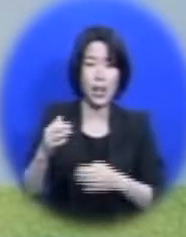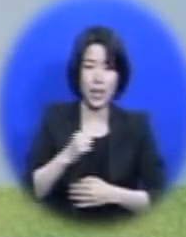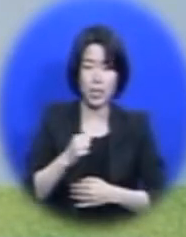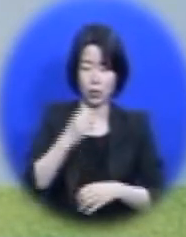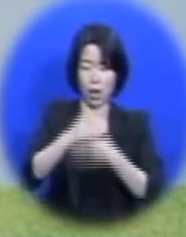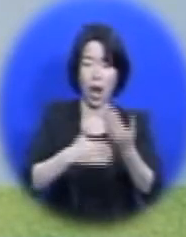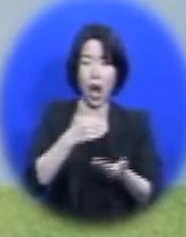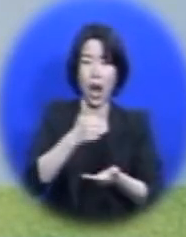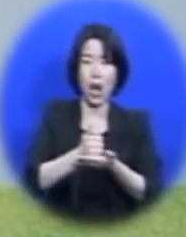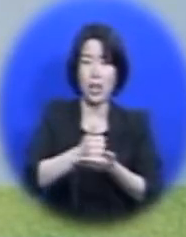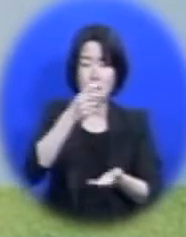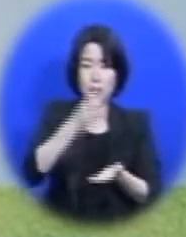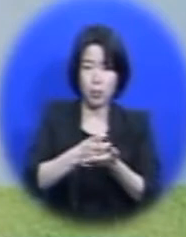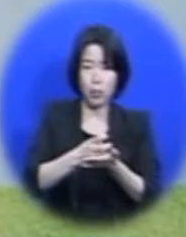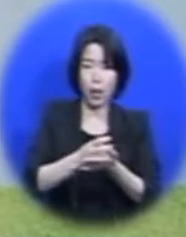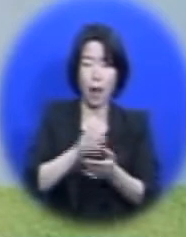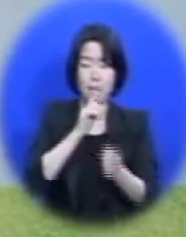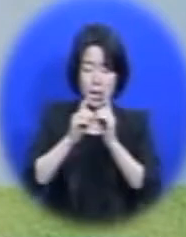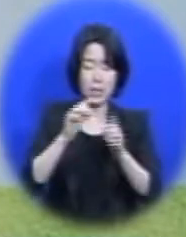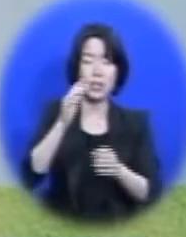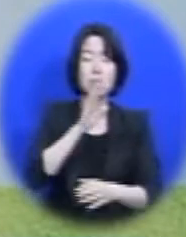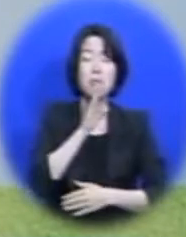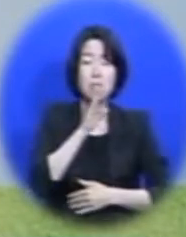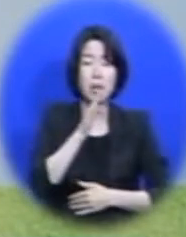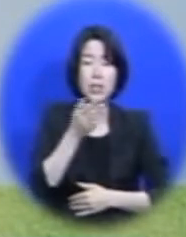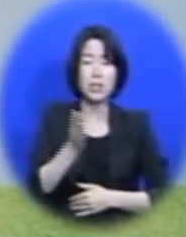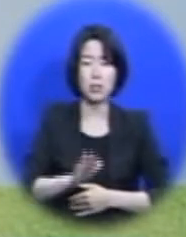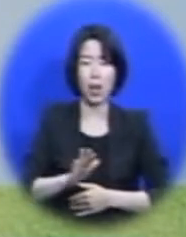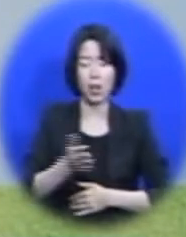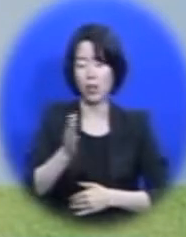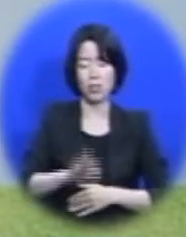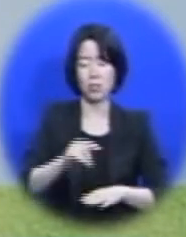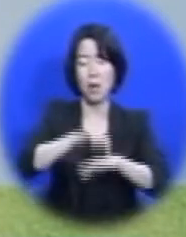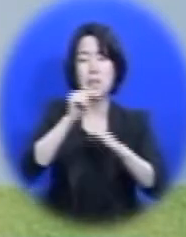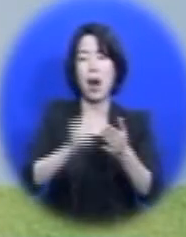법도가 말씀이 맞지만 마음이 아닌 걸, 마음이.